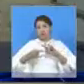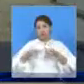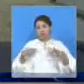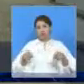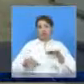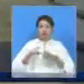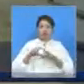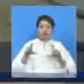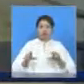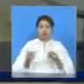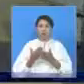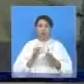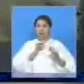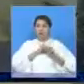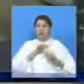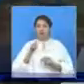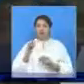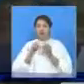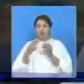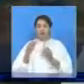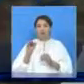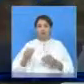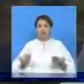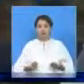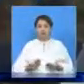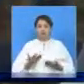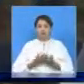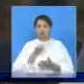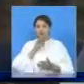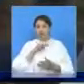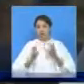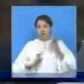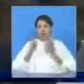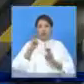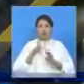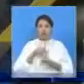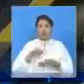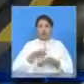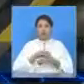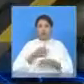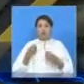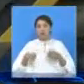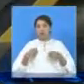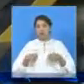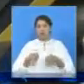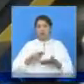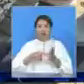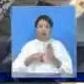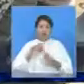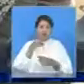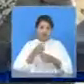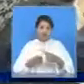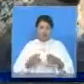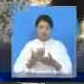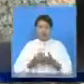объема. На сегодняшний день трудоустроено около 15 местных жителей. Специалист завода показал, каким области свою продукцию поделился планами. Отметим,